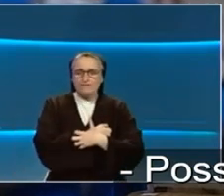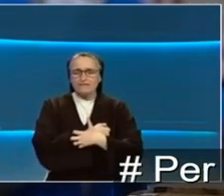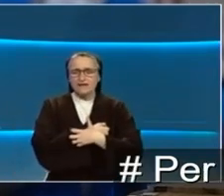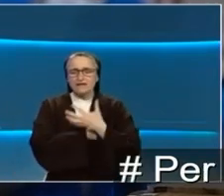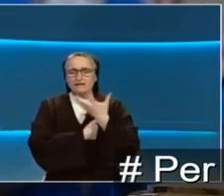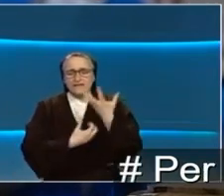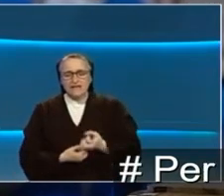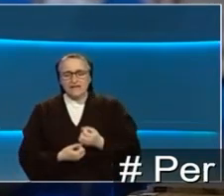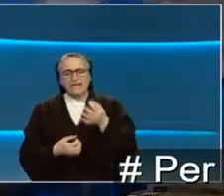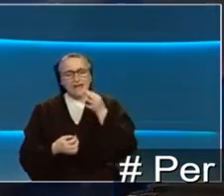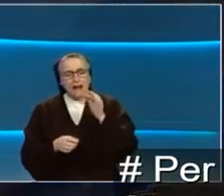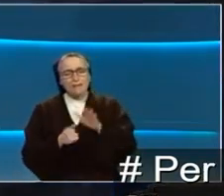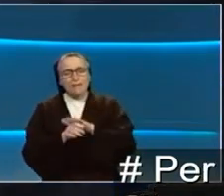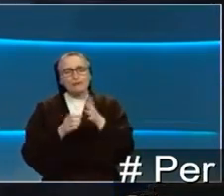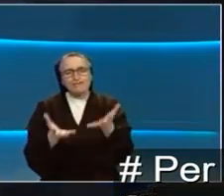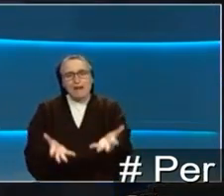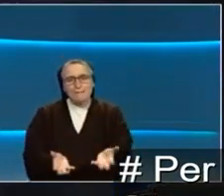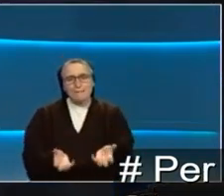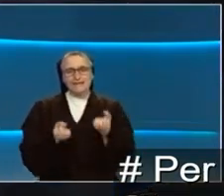scoraggiati.